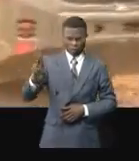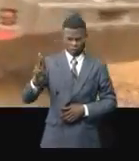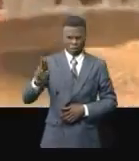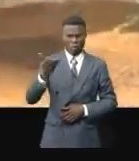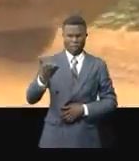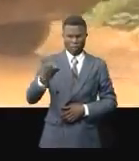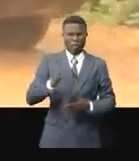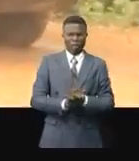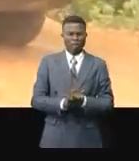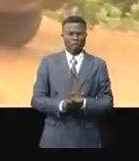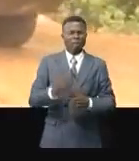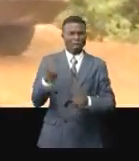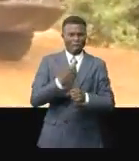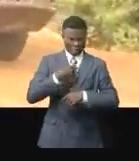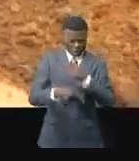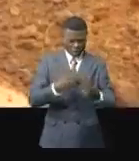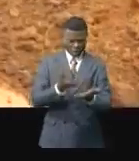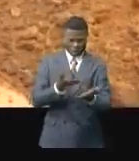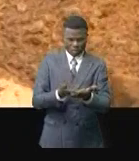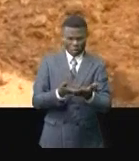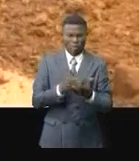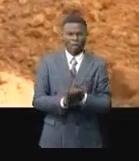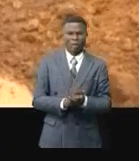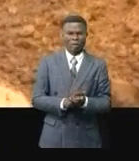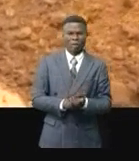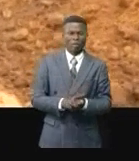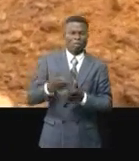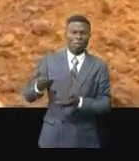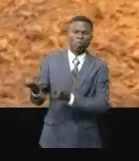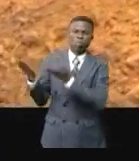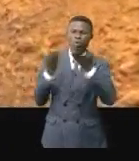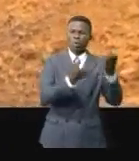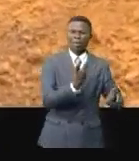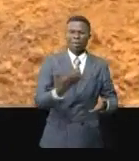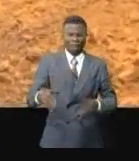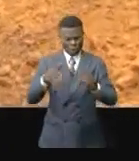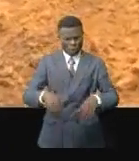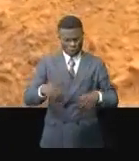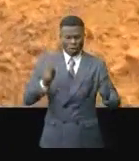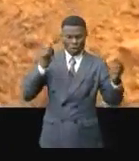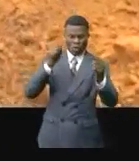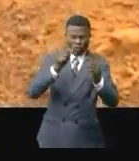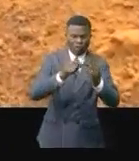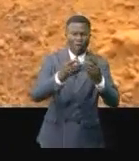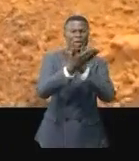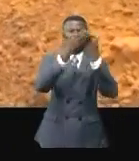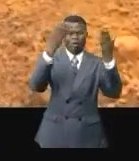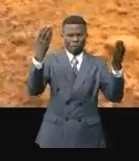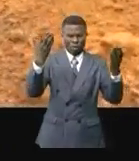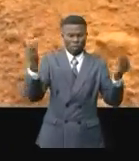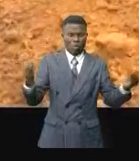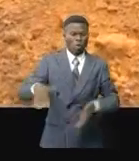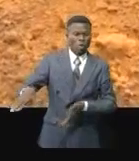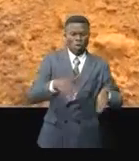fait obstacle à l'activité humaine. Pas de route pour évacuer des produits de grande consommation dans de grands centres, faute de route